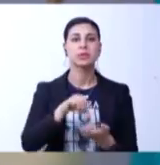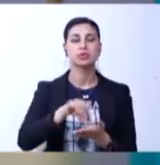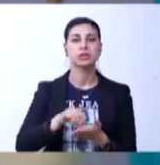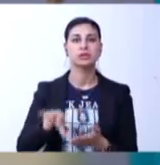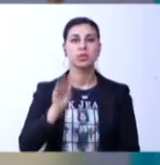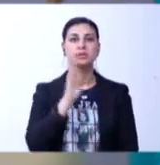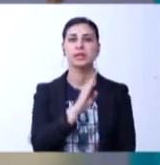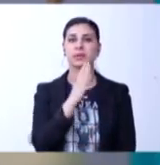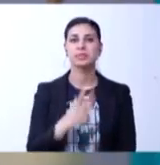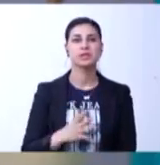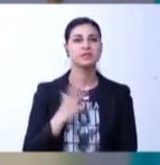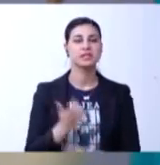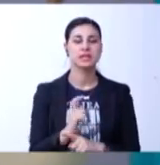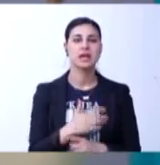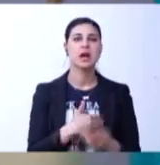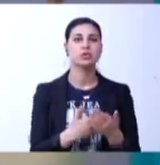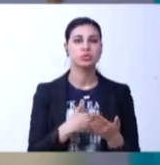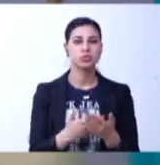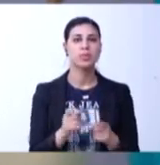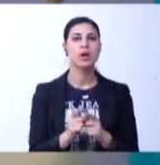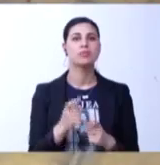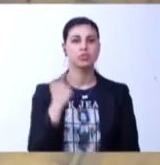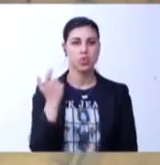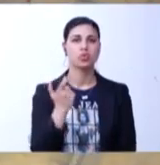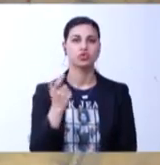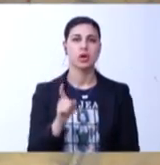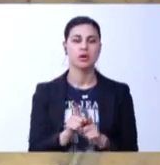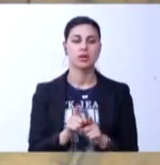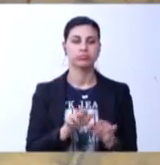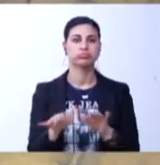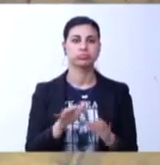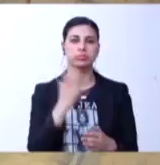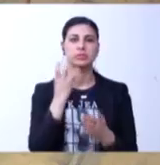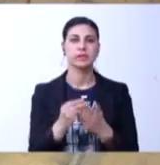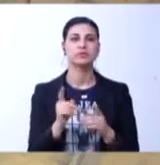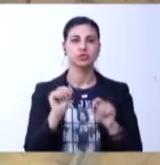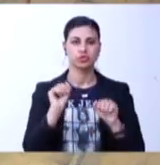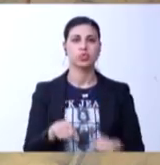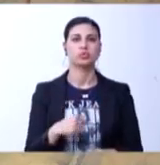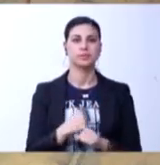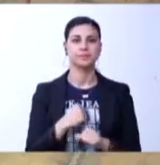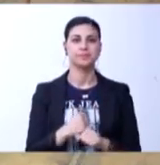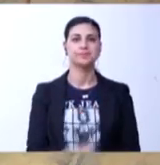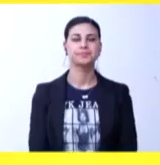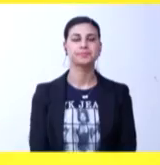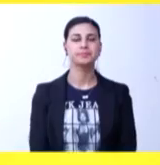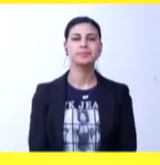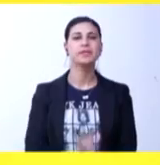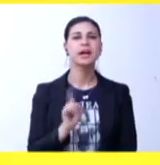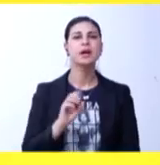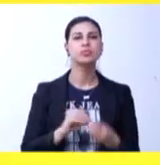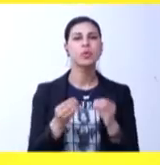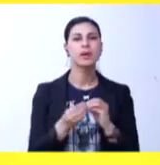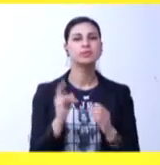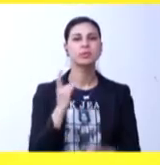მონაწილეობას მარათონზე, იყვნენ ძალიან აქტიურები, ყოჩაღები, მონდომებულები და შეეცადნენ საკუთარი მაქსიმუმი გამოევლინათ. რა პრობლემის მქონე